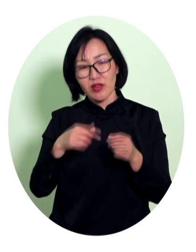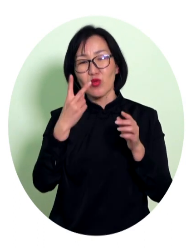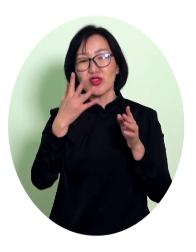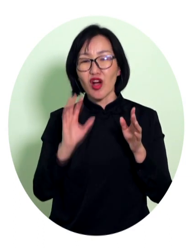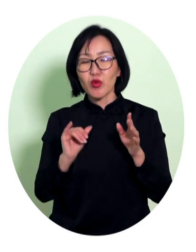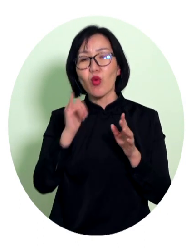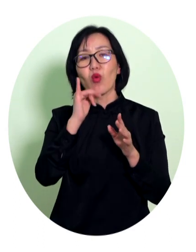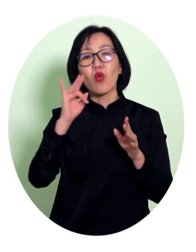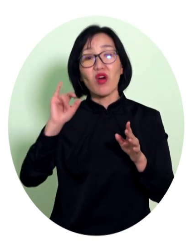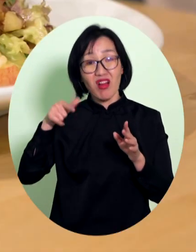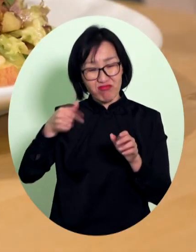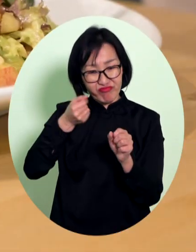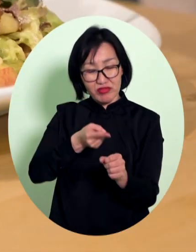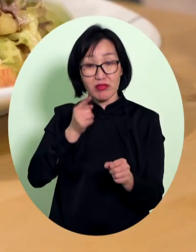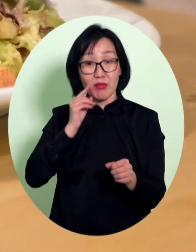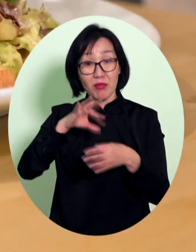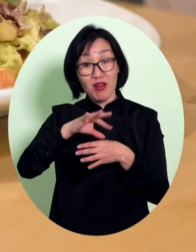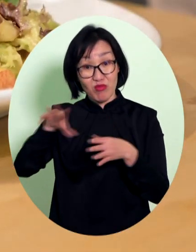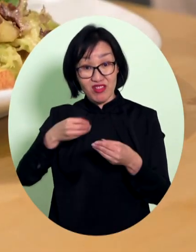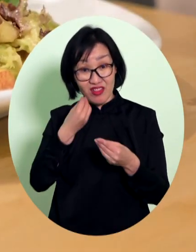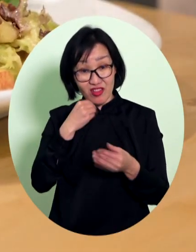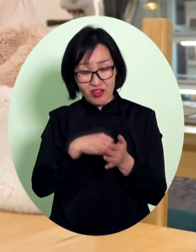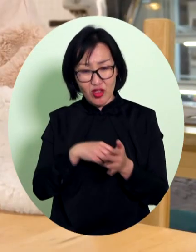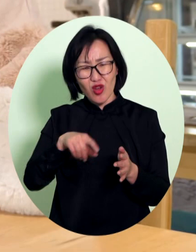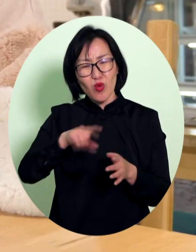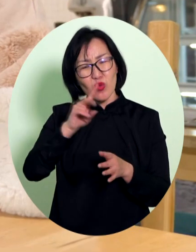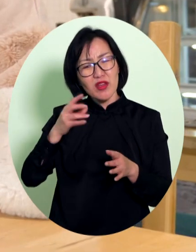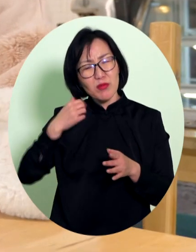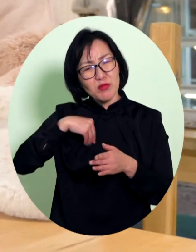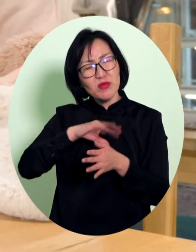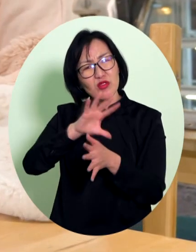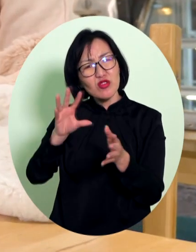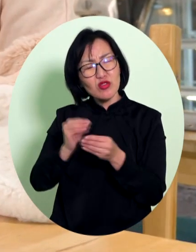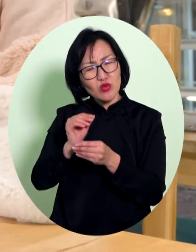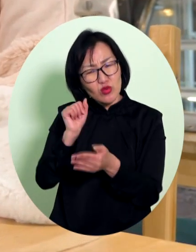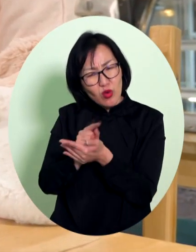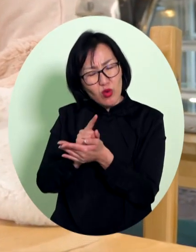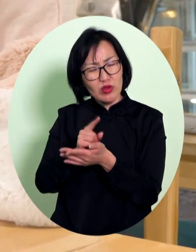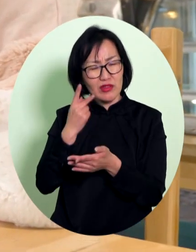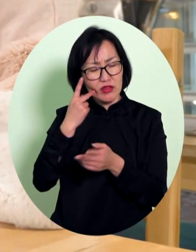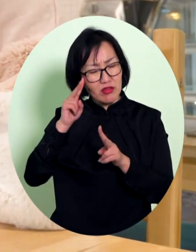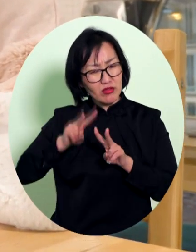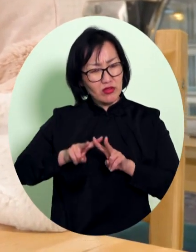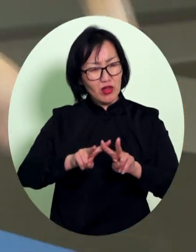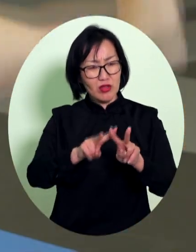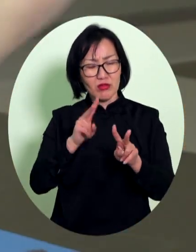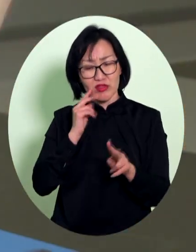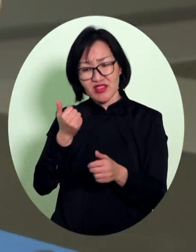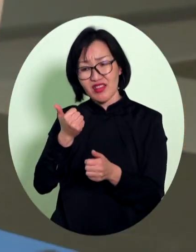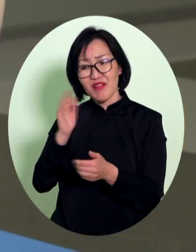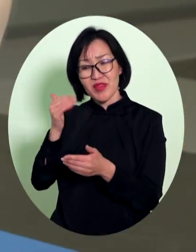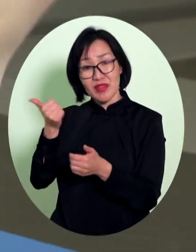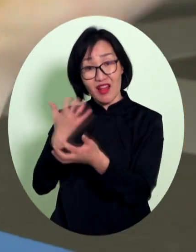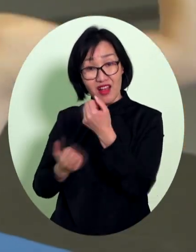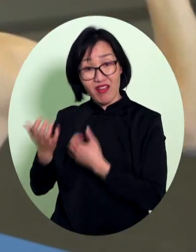уурглаг хүнс эзэлж байхаар тооцно. Хоолны энэхүү бүтц нь хүний биед чухал хэрэгтэй шим тэжээлийн бодисуудаар тогтмол тэнцвэртэй хэмжээгээр хангах